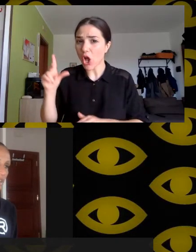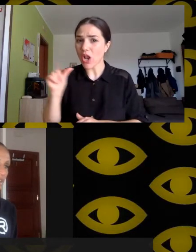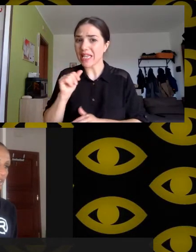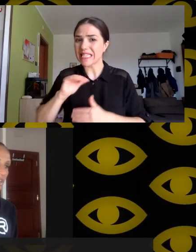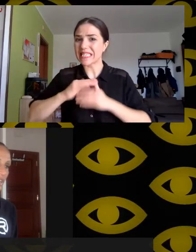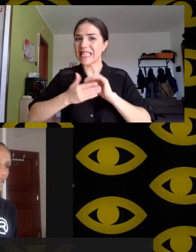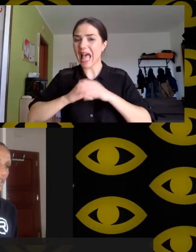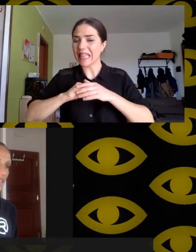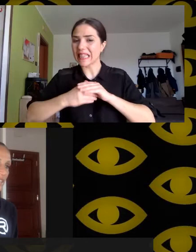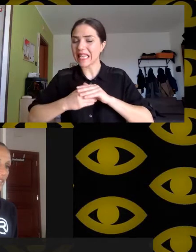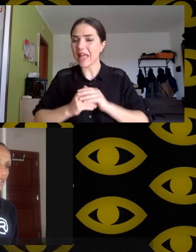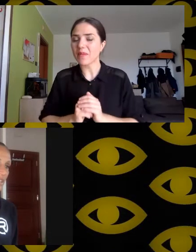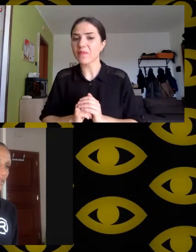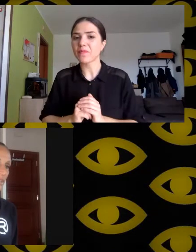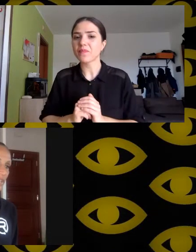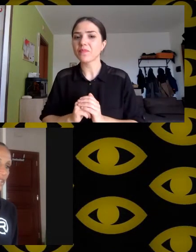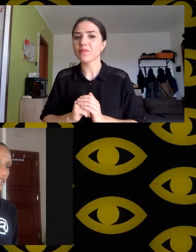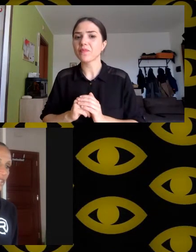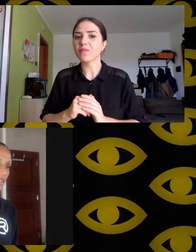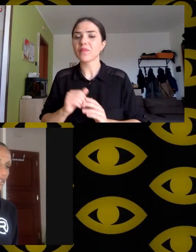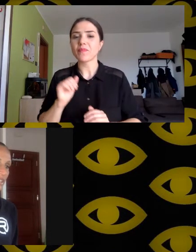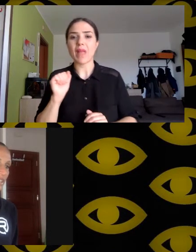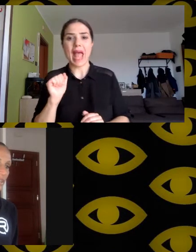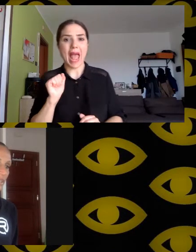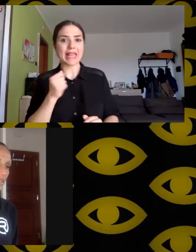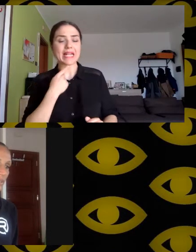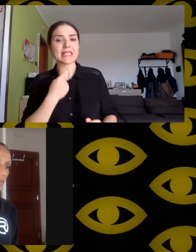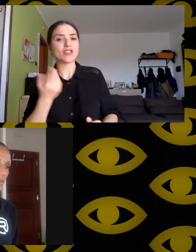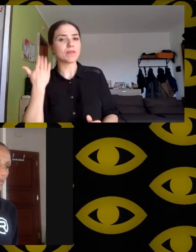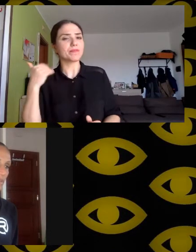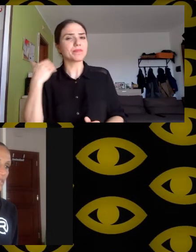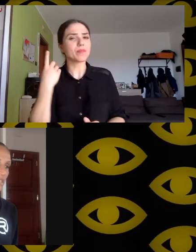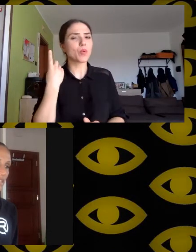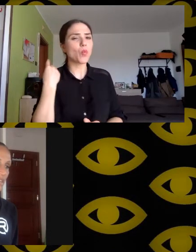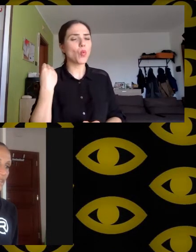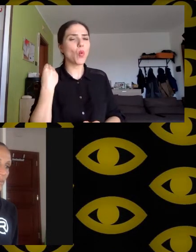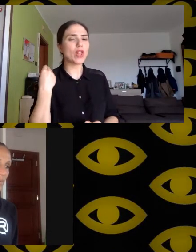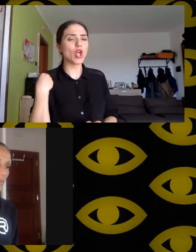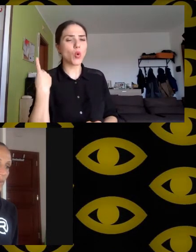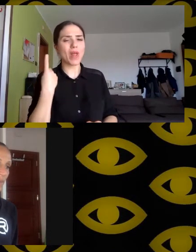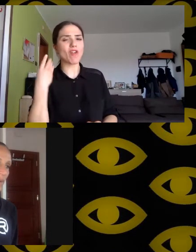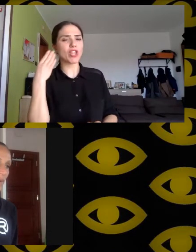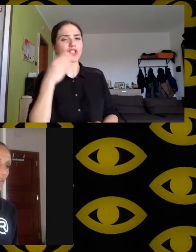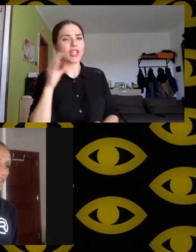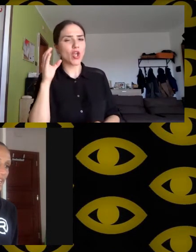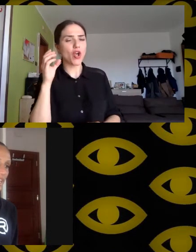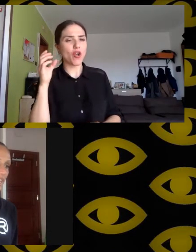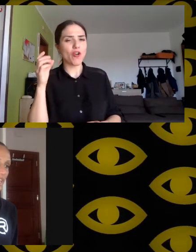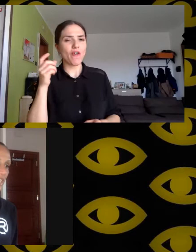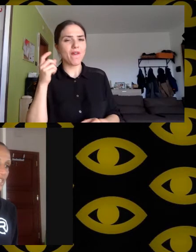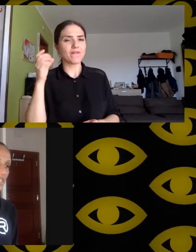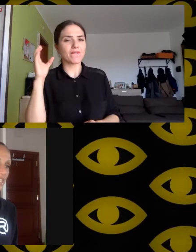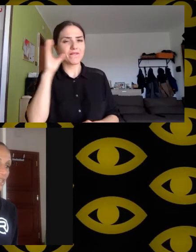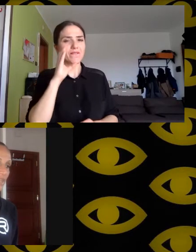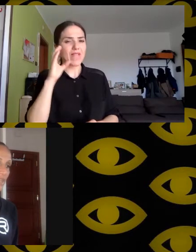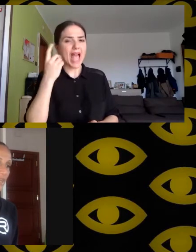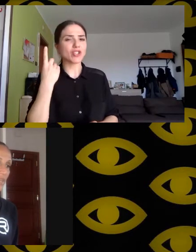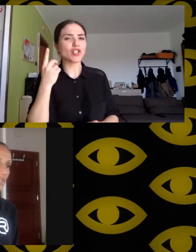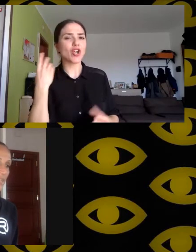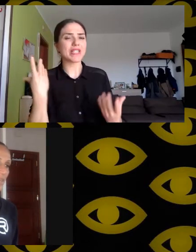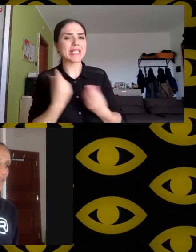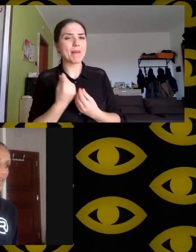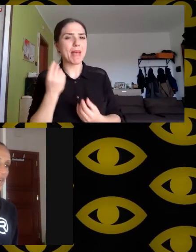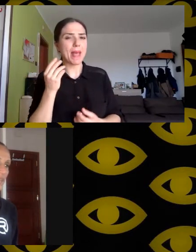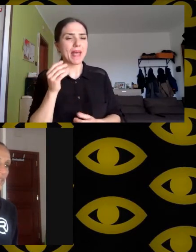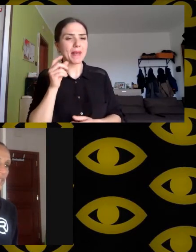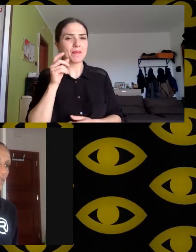con dei ragazzi non udenti, e quindi loro mi avevano insegnato poche parole in LIS. Mi ero